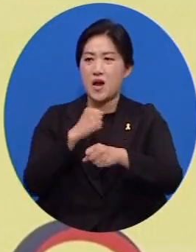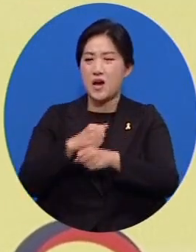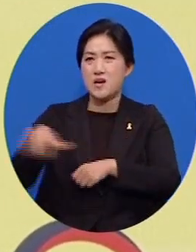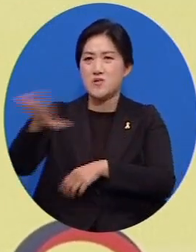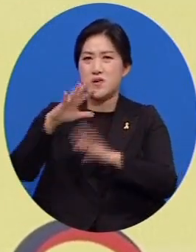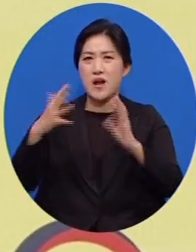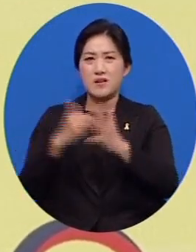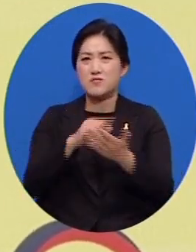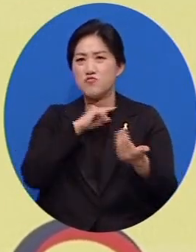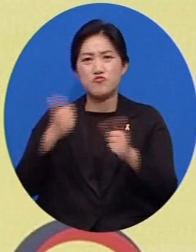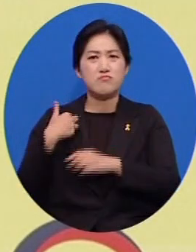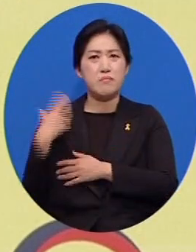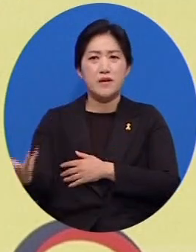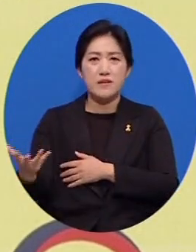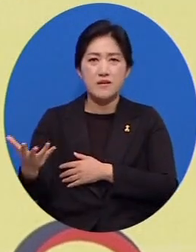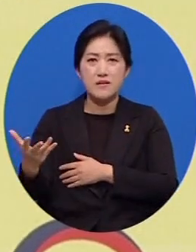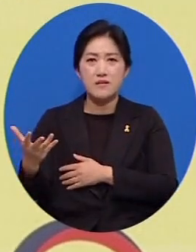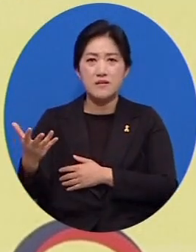아이들을 희생시켰습니다.